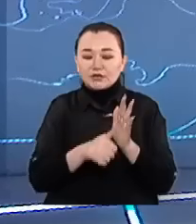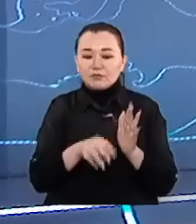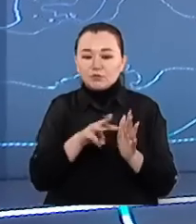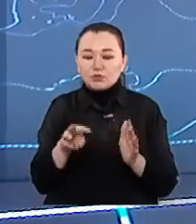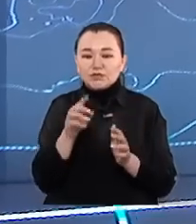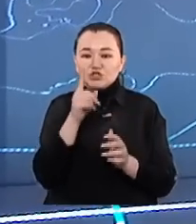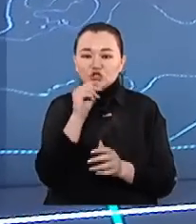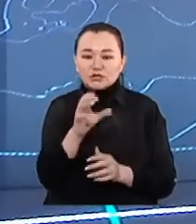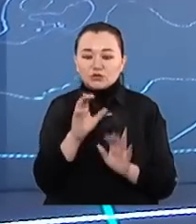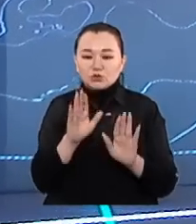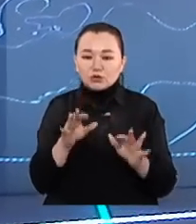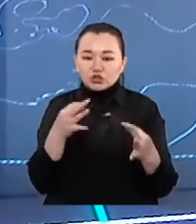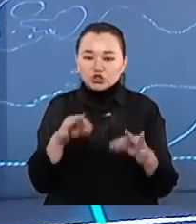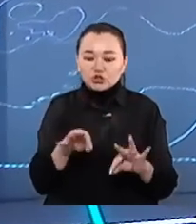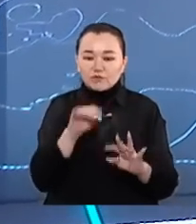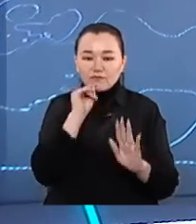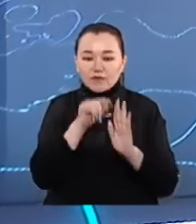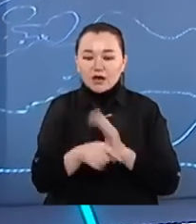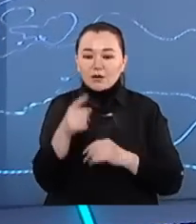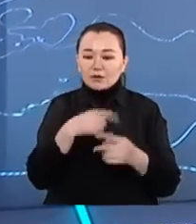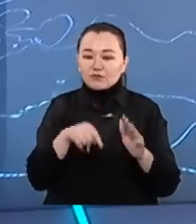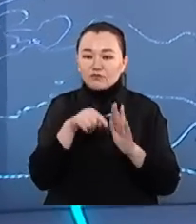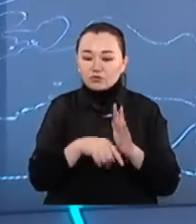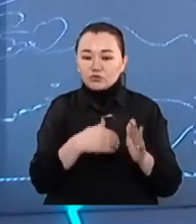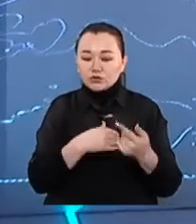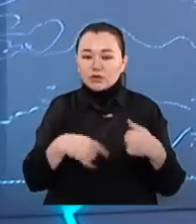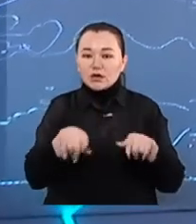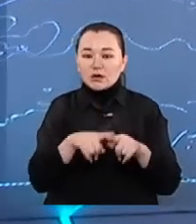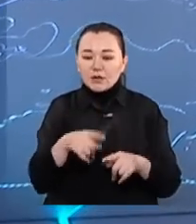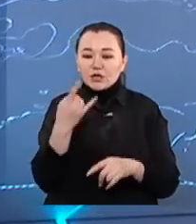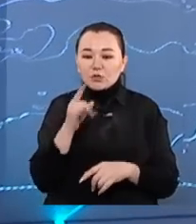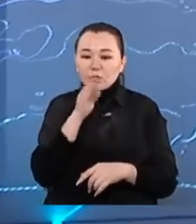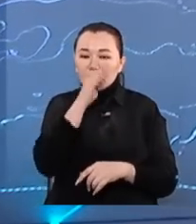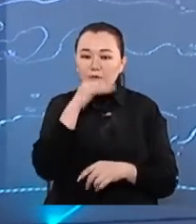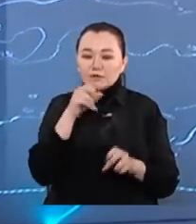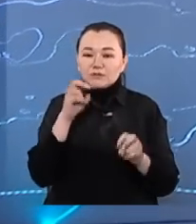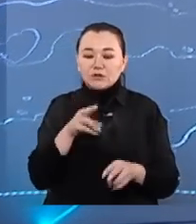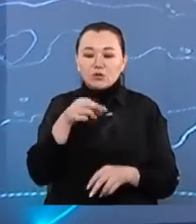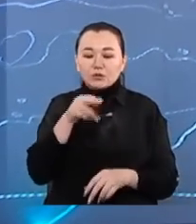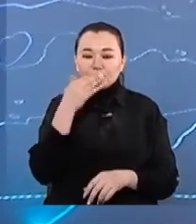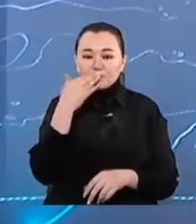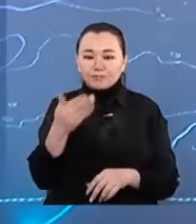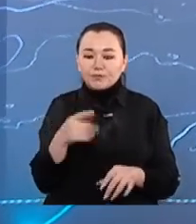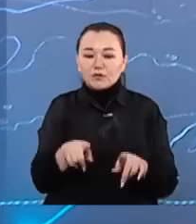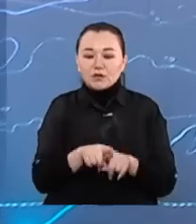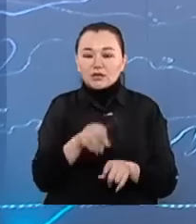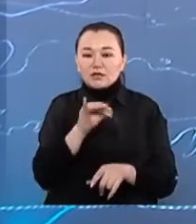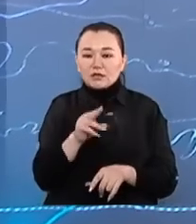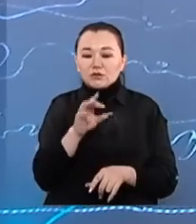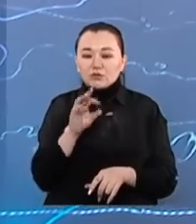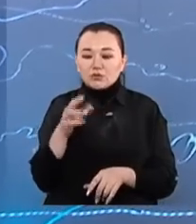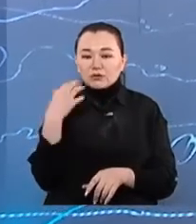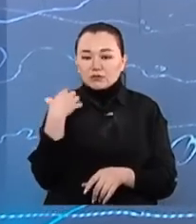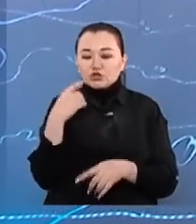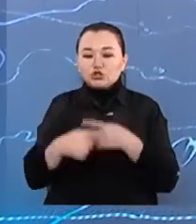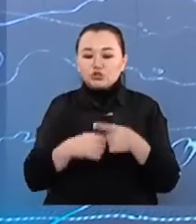1 saatka gana kire alat. Odan asa qayta kiru üşin kompaniya balanın atanasından arnayı kod suraydı. Osılayşa TikTok başlığı